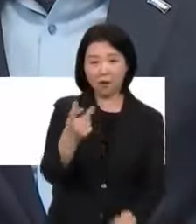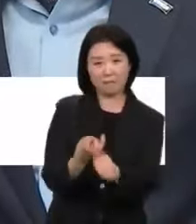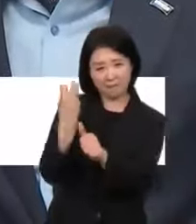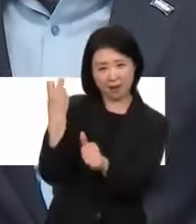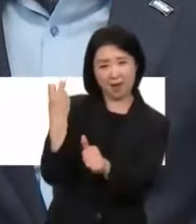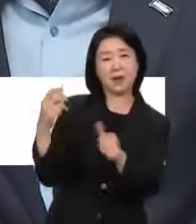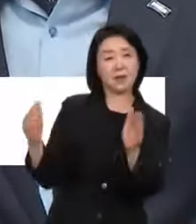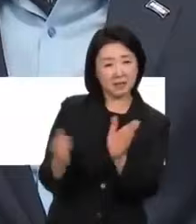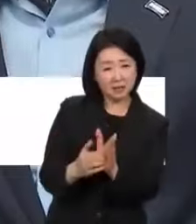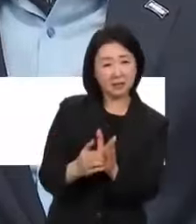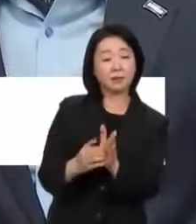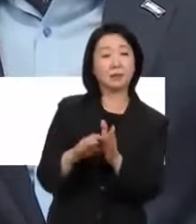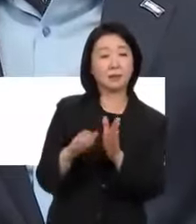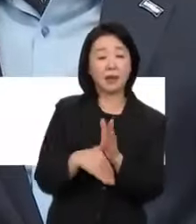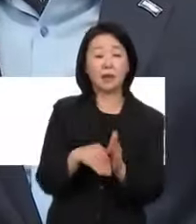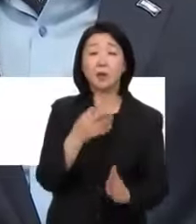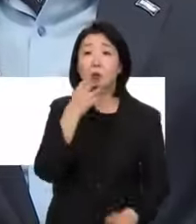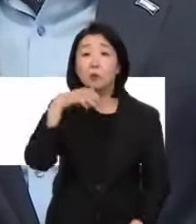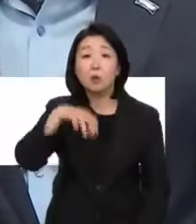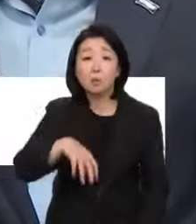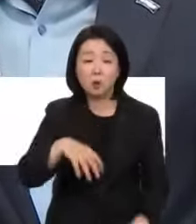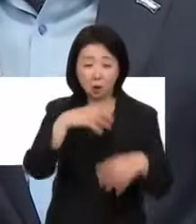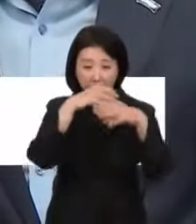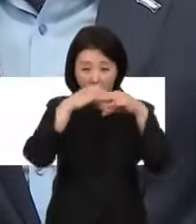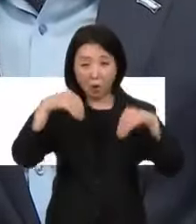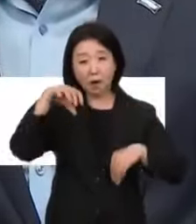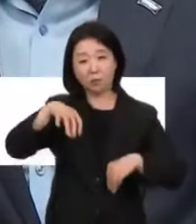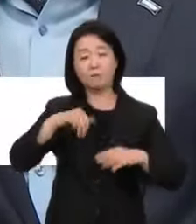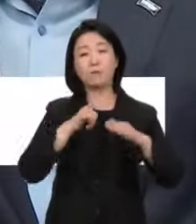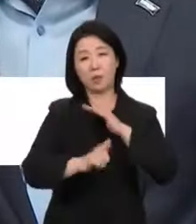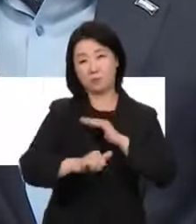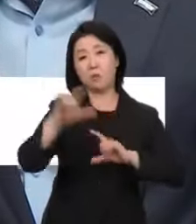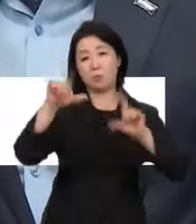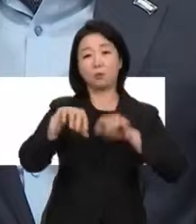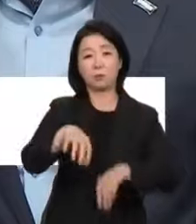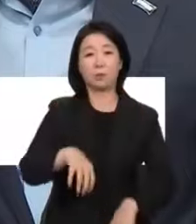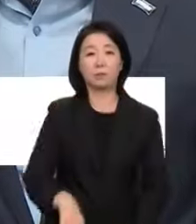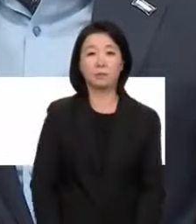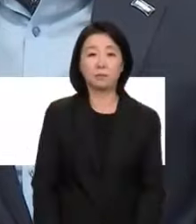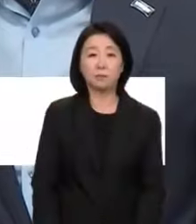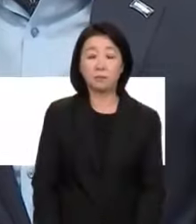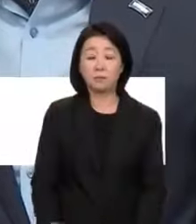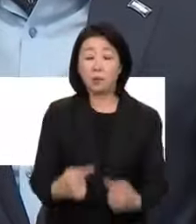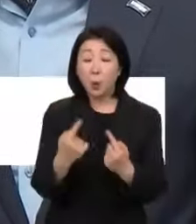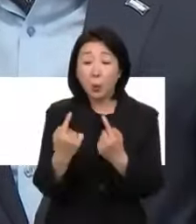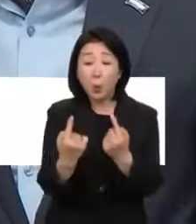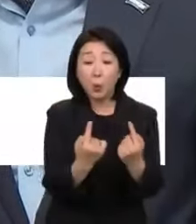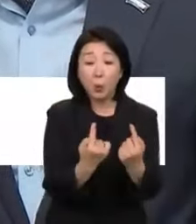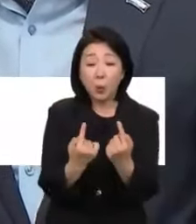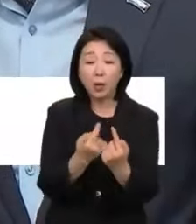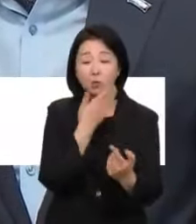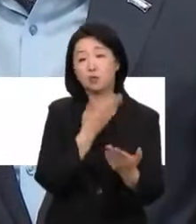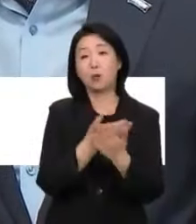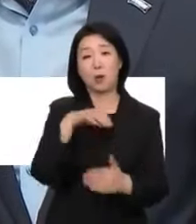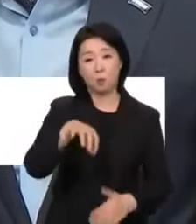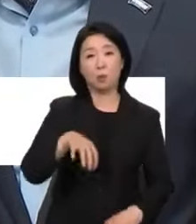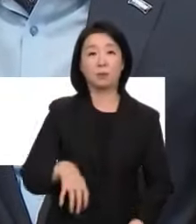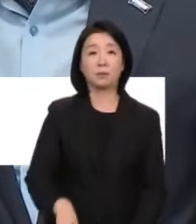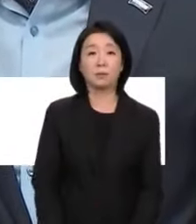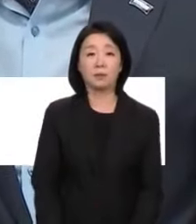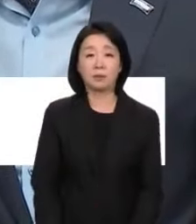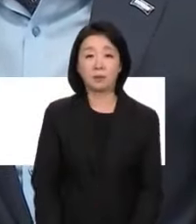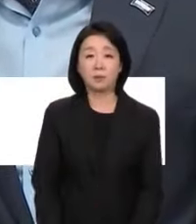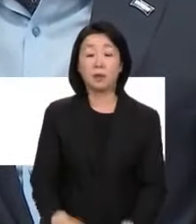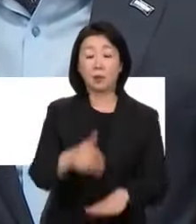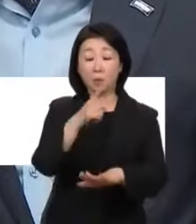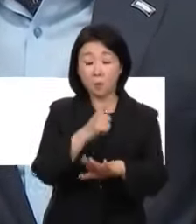때 서울 같은 경우에는 광화문이 그 상징적 장소입니다. 촛불 명예혁명의 상징적 장소이기 때문에